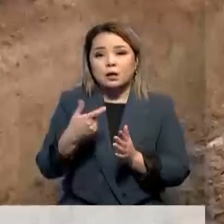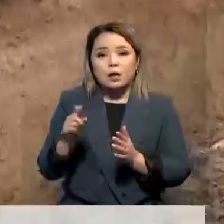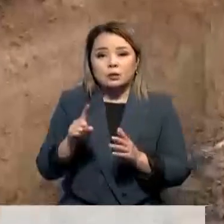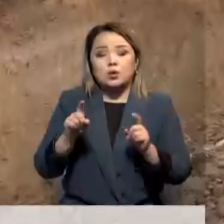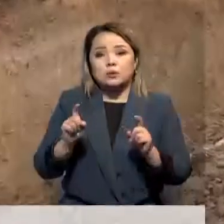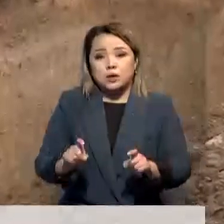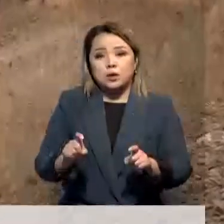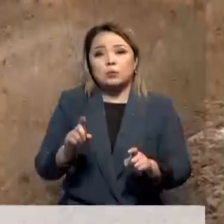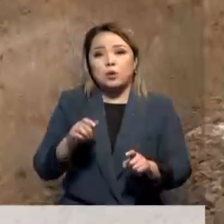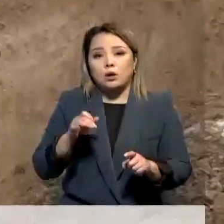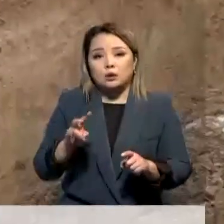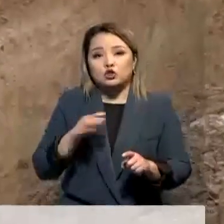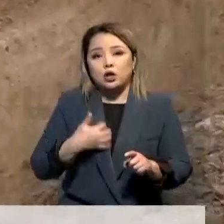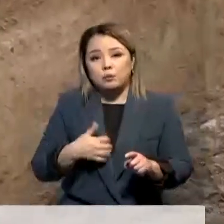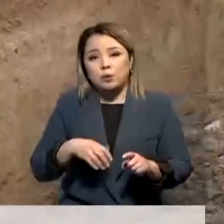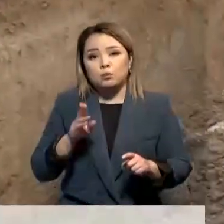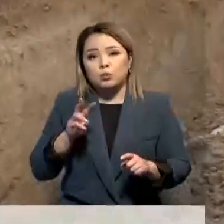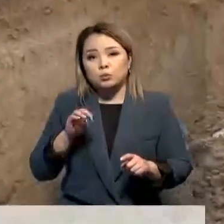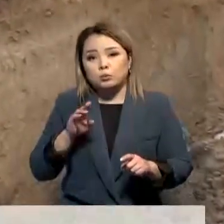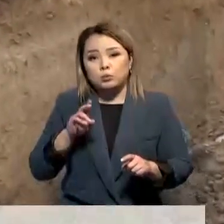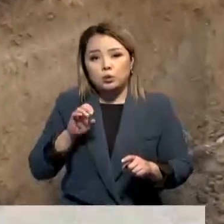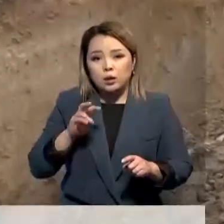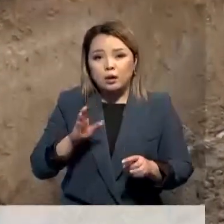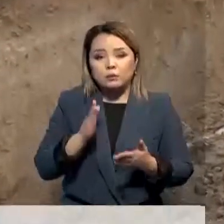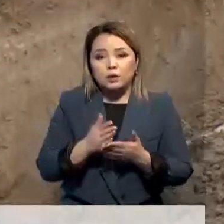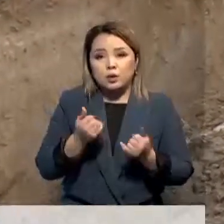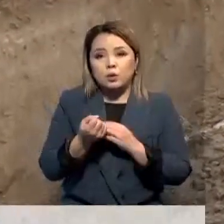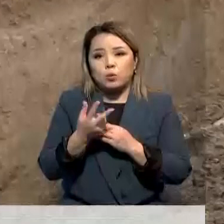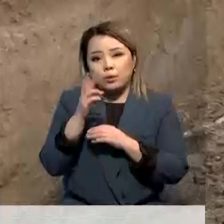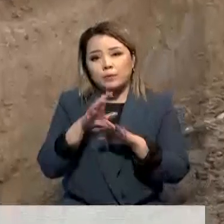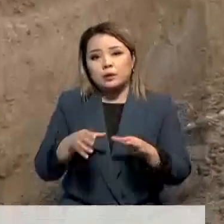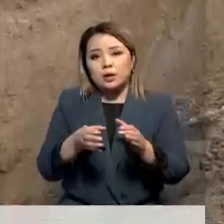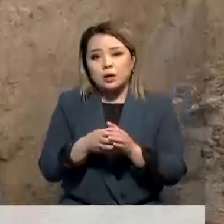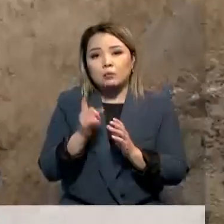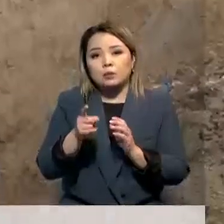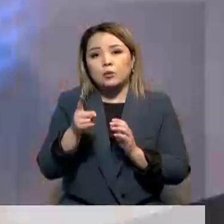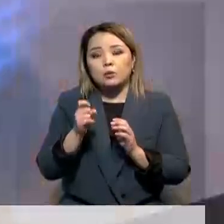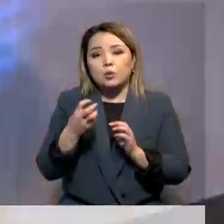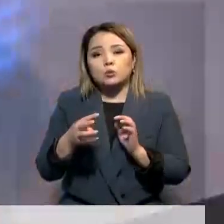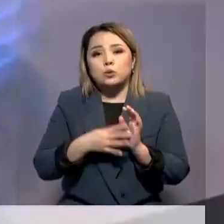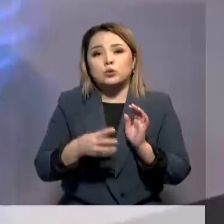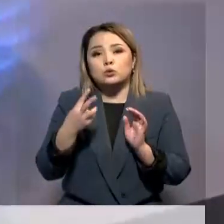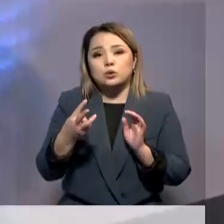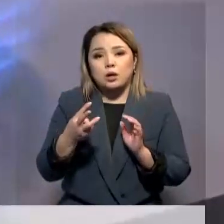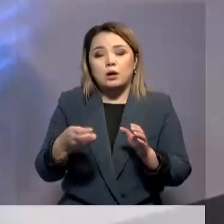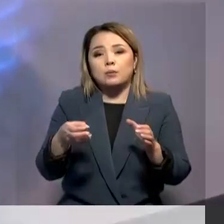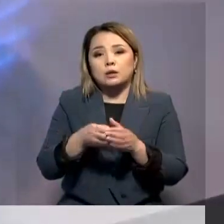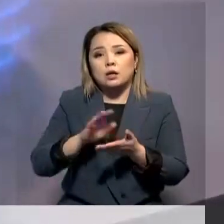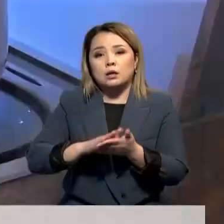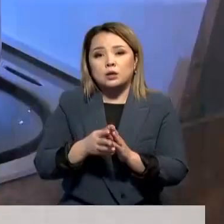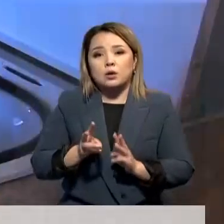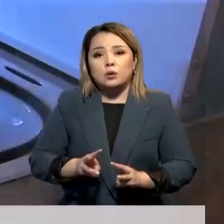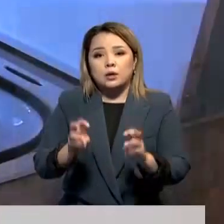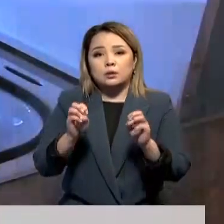отырған Бөген, Жамбыл, Мұңқұлақ ауылдық округіне қарасты 13 елді мекендегі 1193 абонент көгілдір